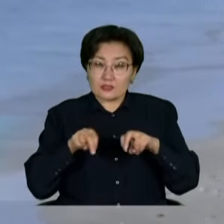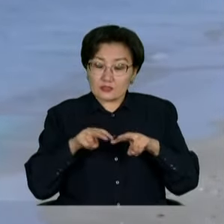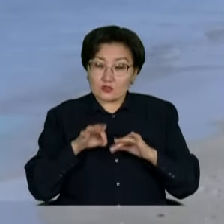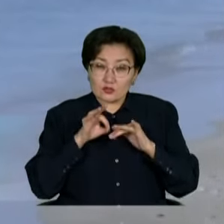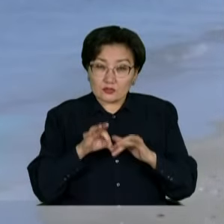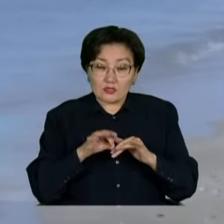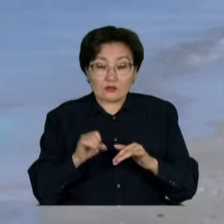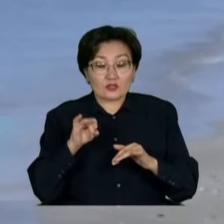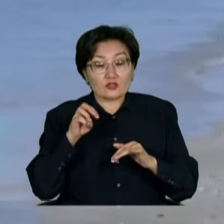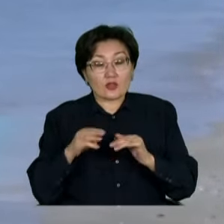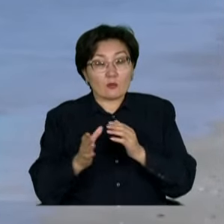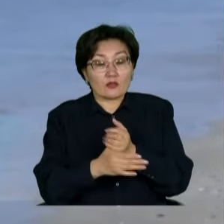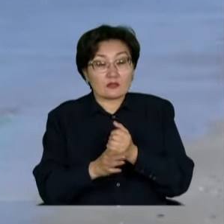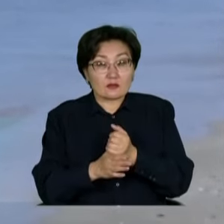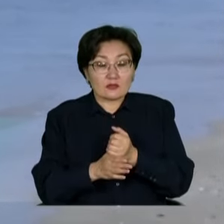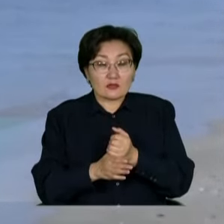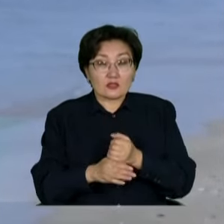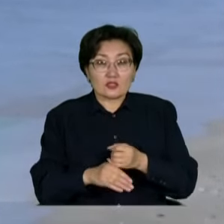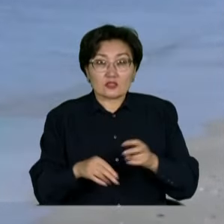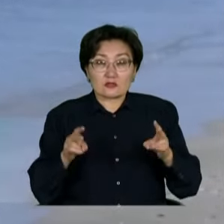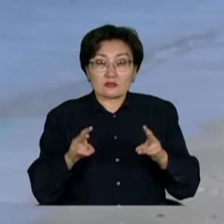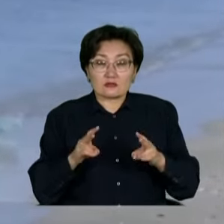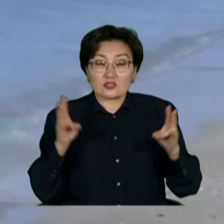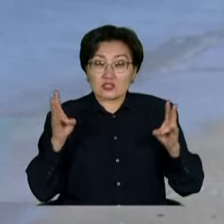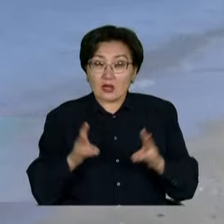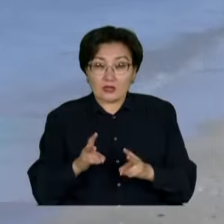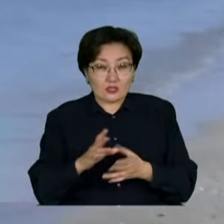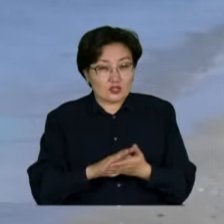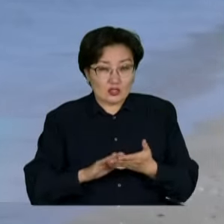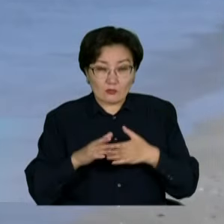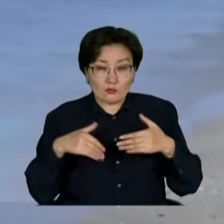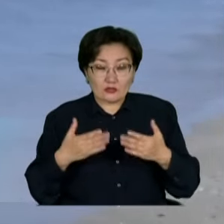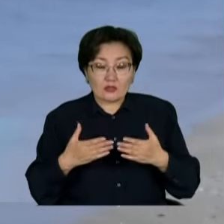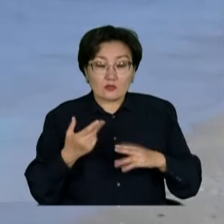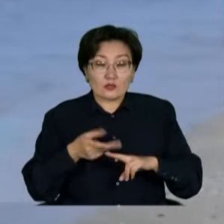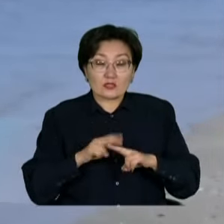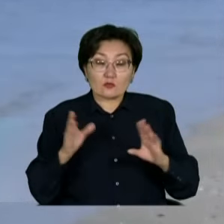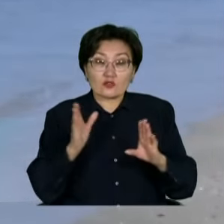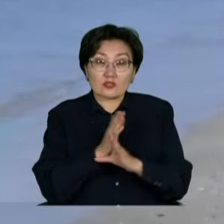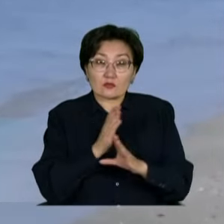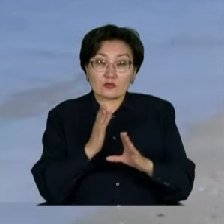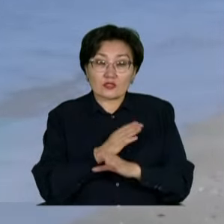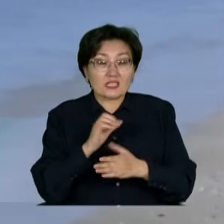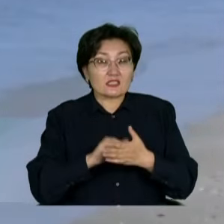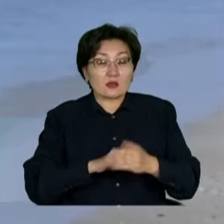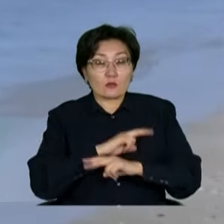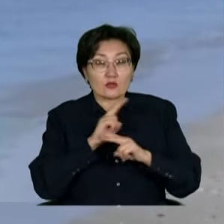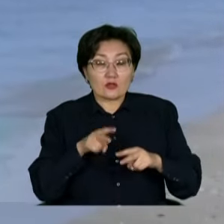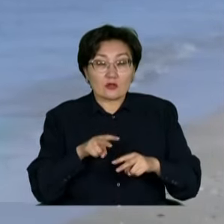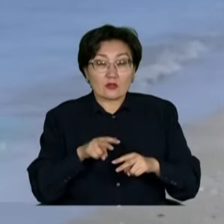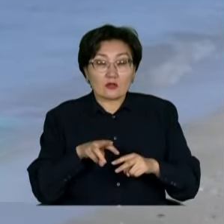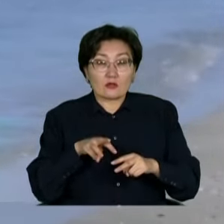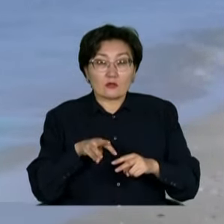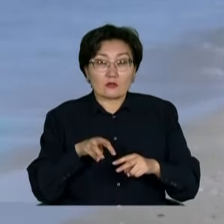осы итбалықтардың үстінде бірде жарақат жоқ аудың. Себебі олар экологиядан өлген сияқты, беттерінде бір майдың